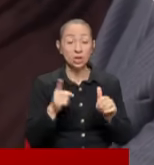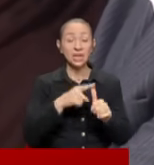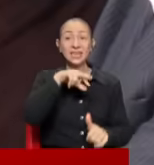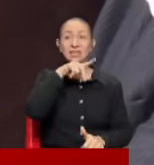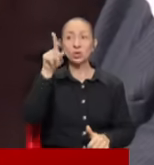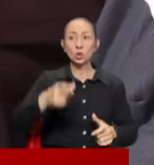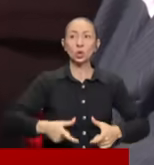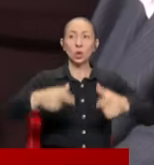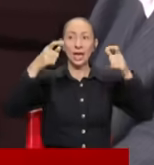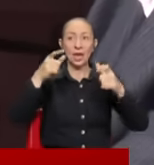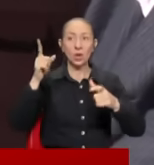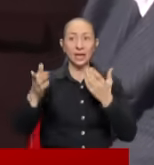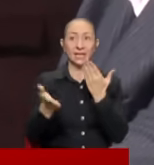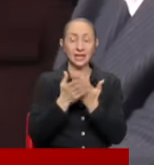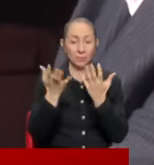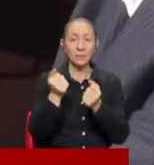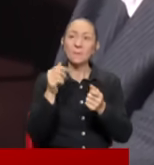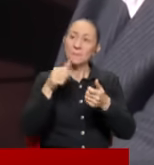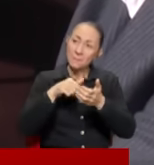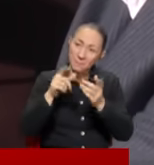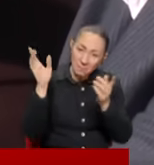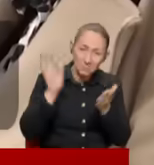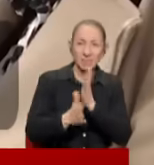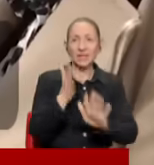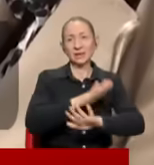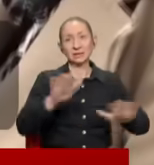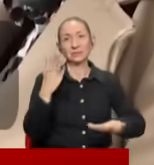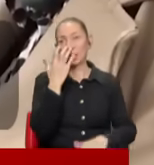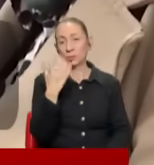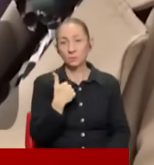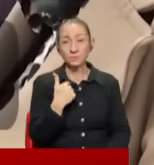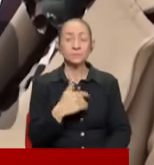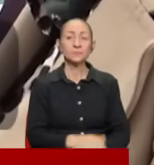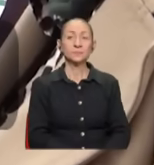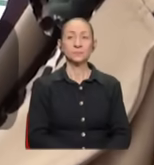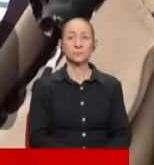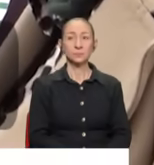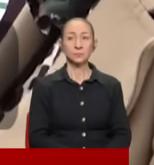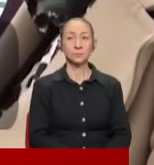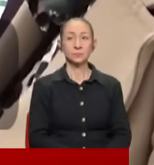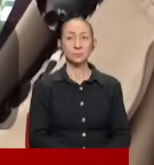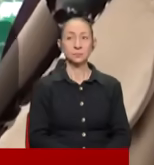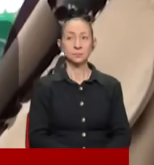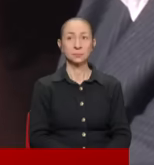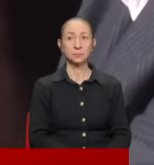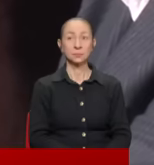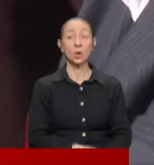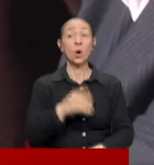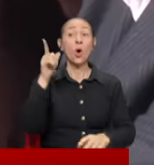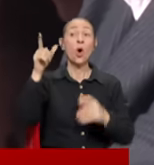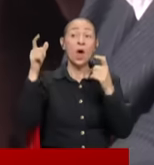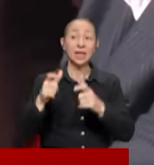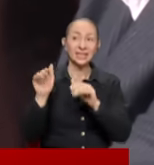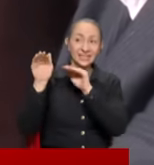Keçiören'deki kuleyi onlardan yardım alıp da tamamlamasını beklerim. Altınok ne yapılacaksa onu hükümetimizden alır.